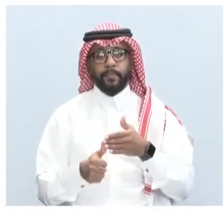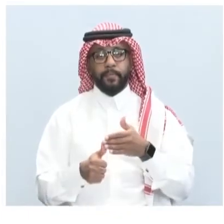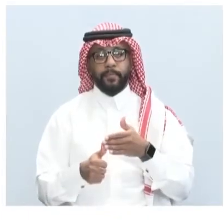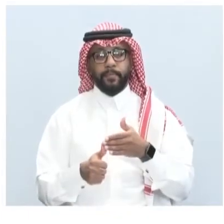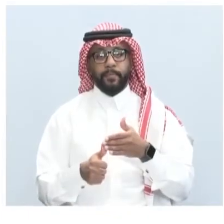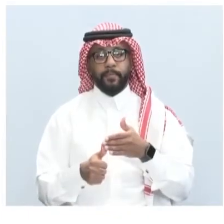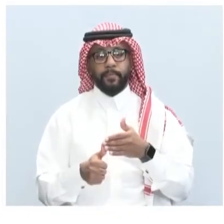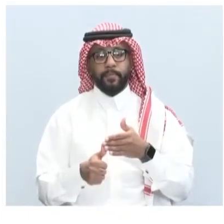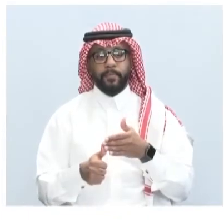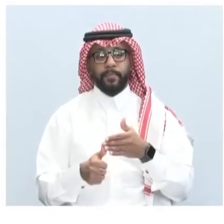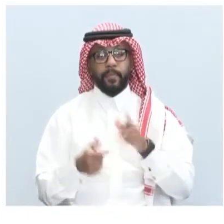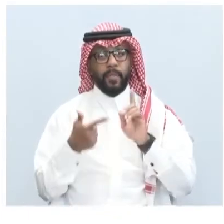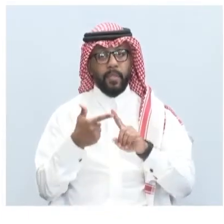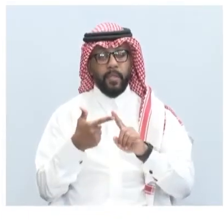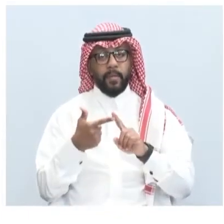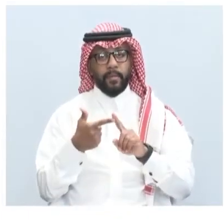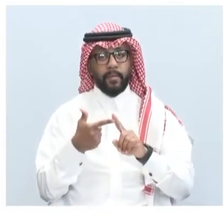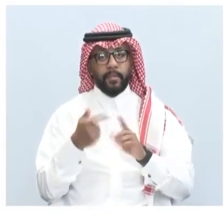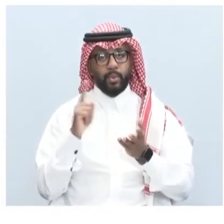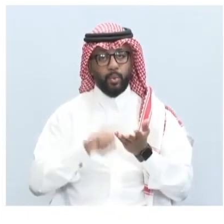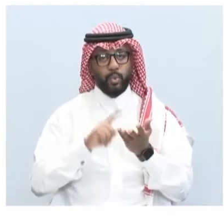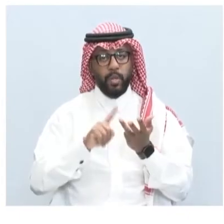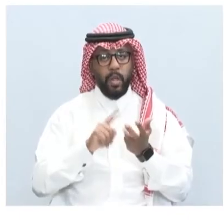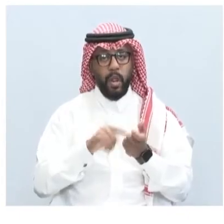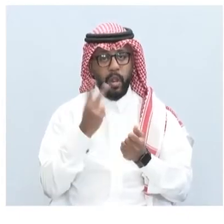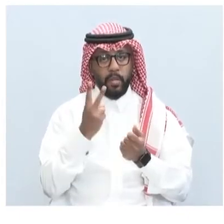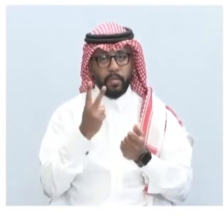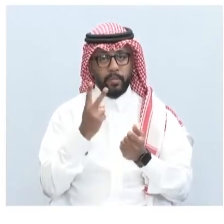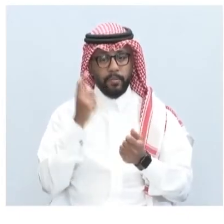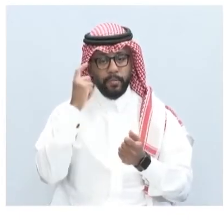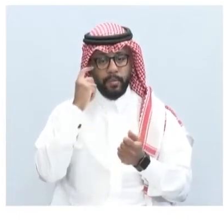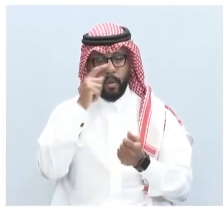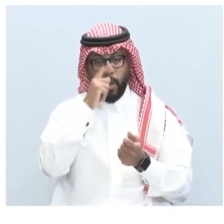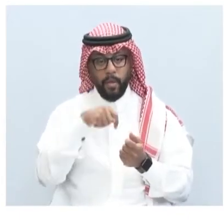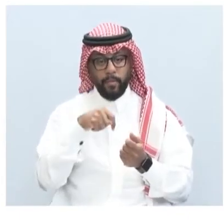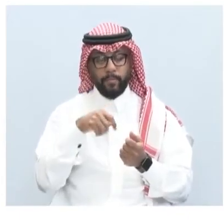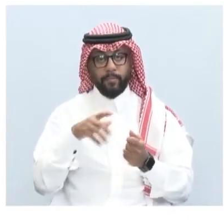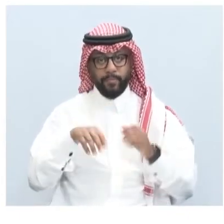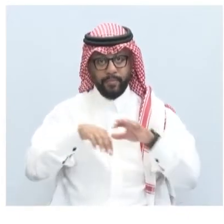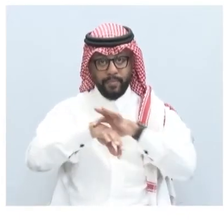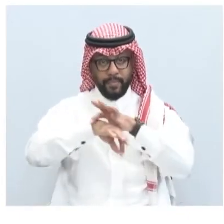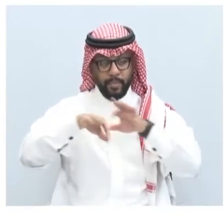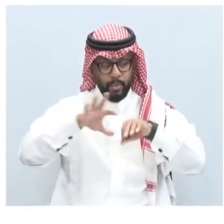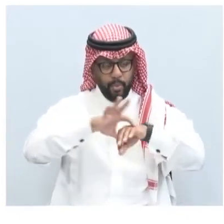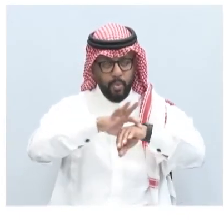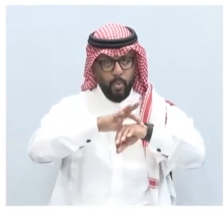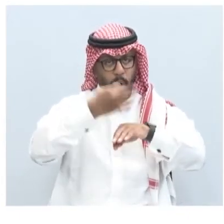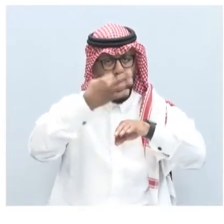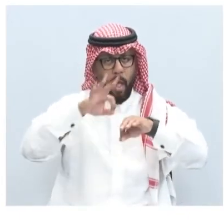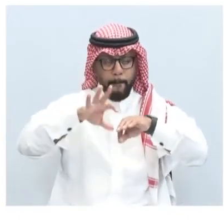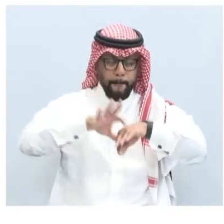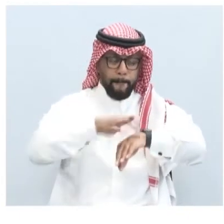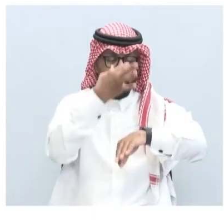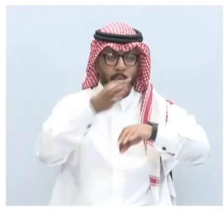والجورب الشرط الثاني بارك الله فيكم ان يكون الخف او الجورب ساترين